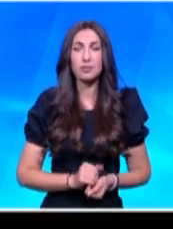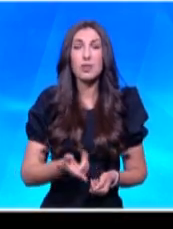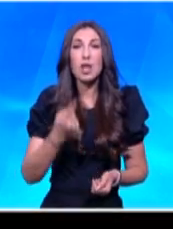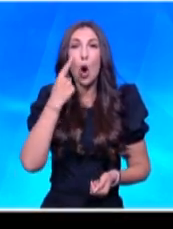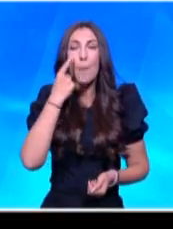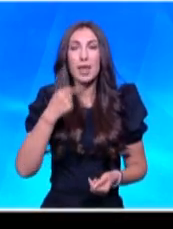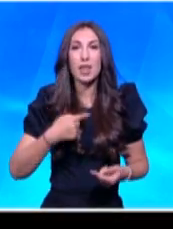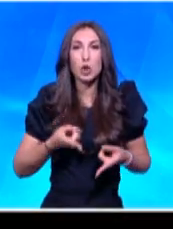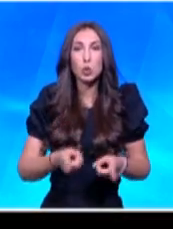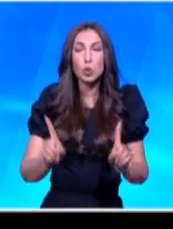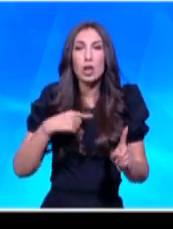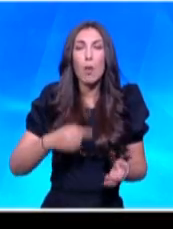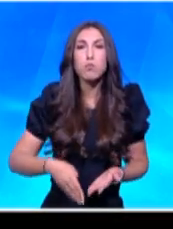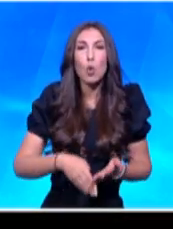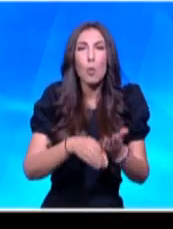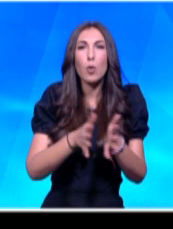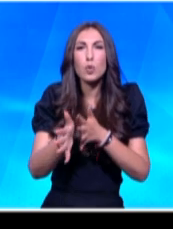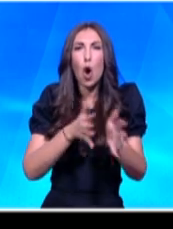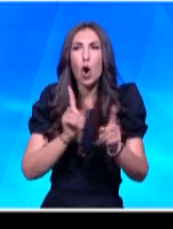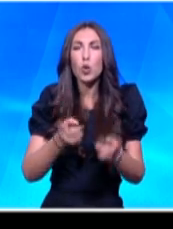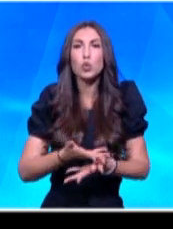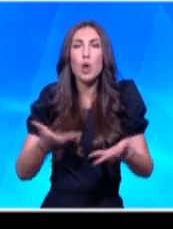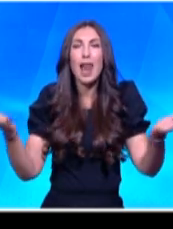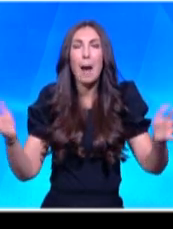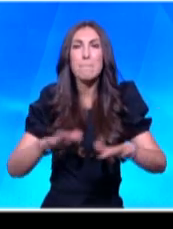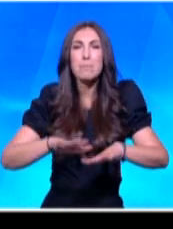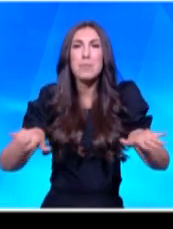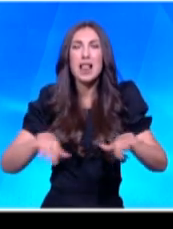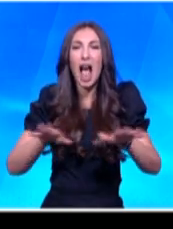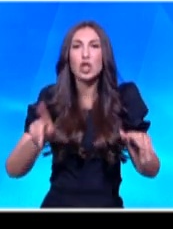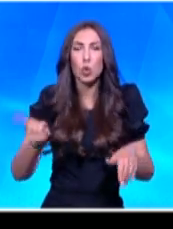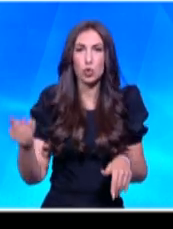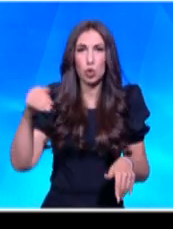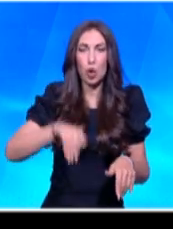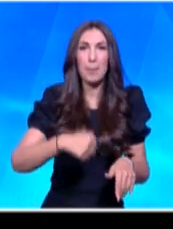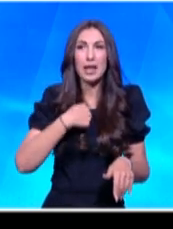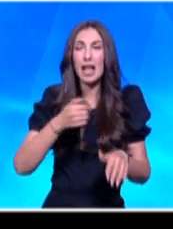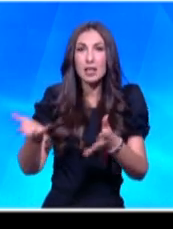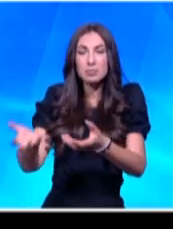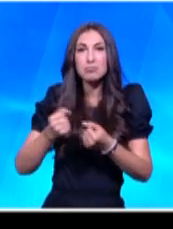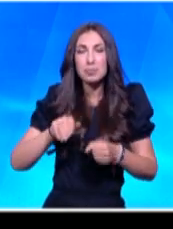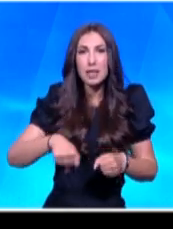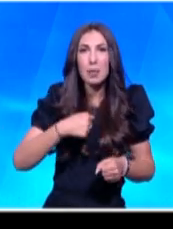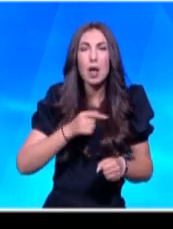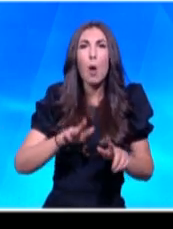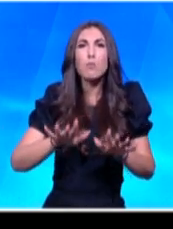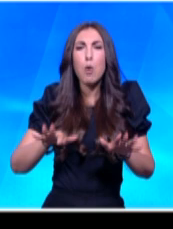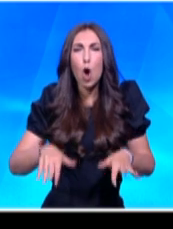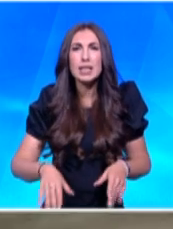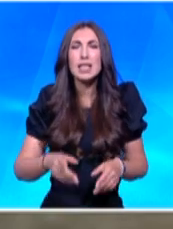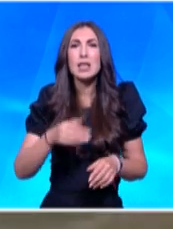Опитахме се сутринта да помогнем на хора от големия плаж, които дойдоха при нас. Да ги приютим, бяха боси и с малки